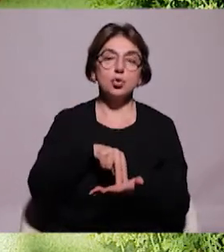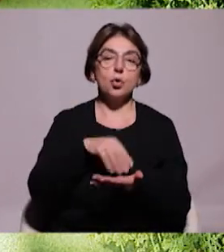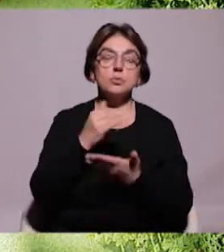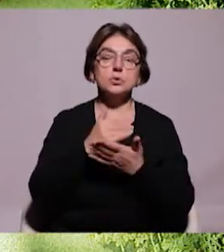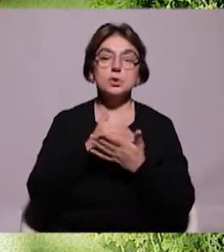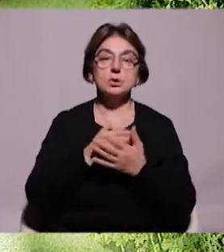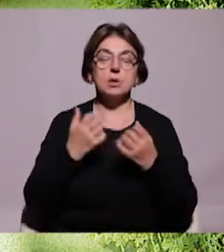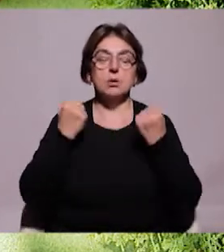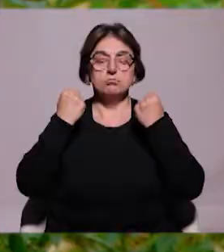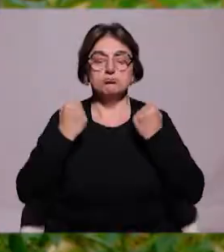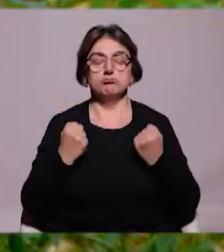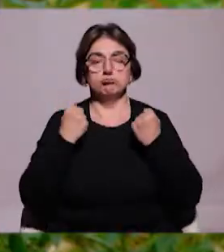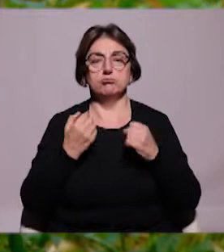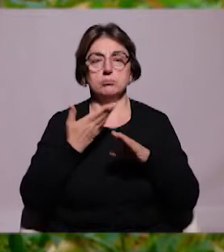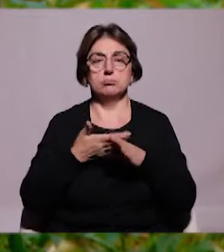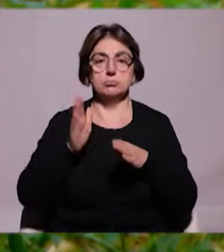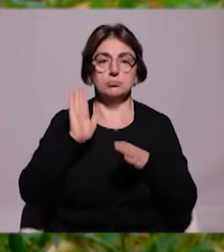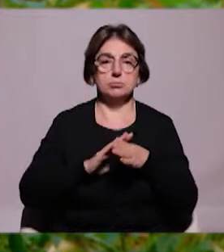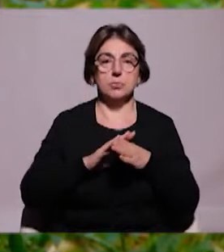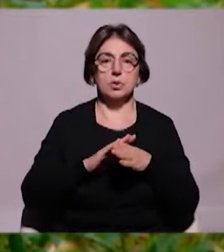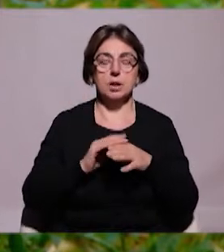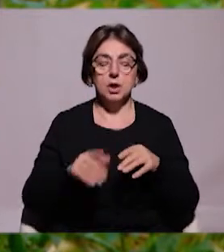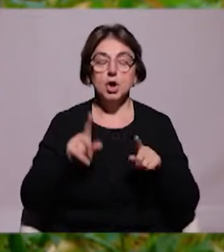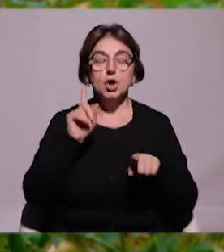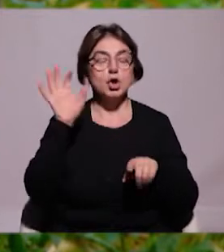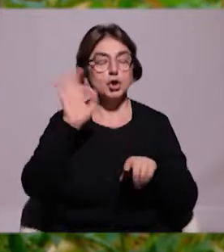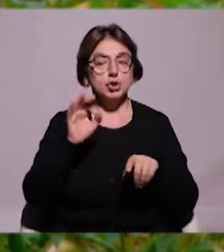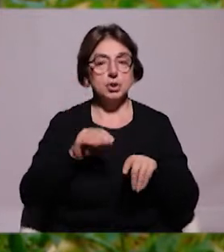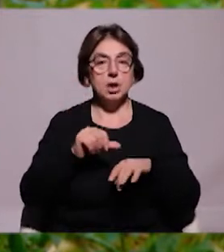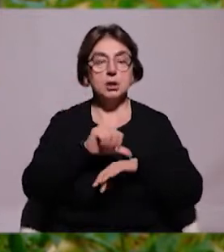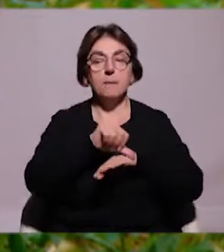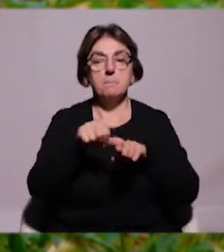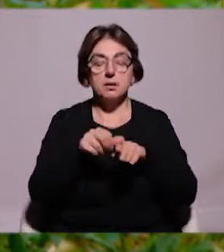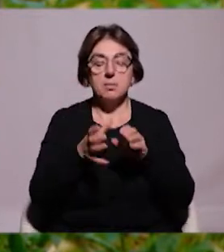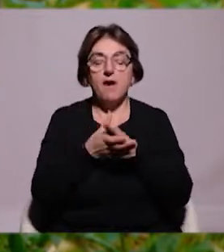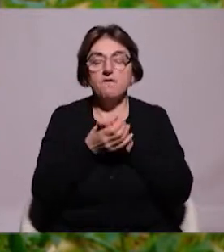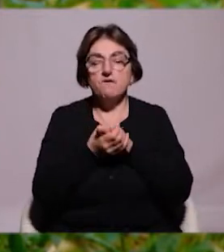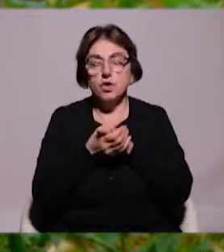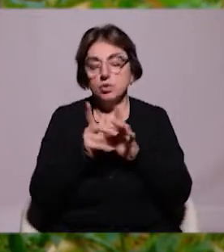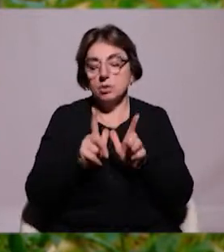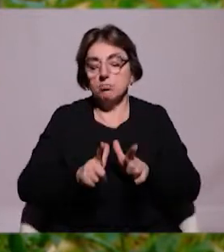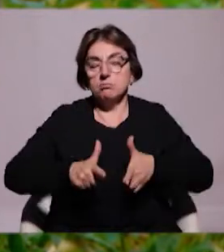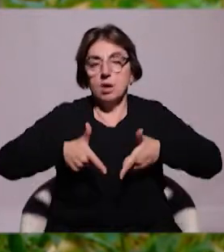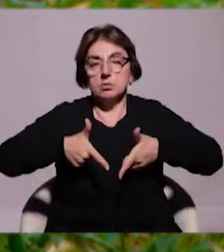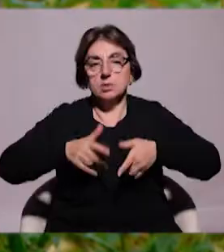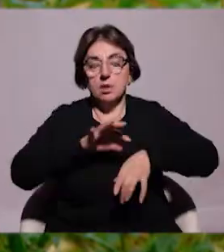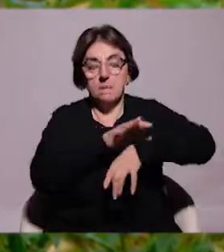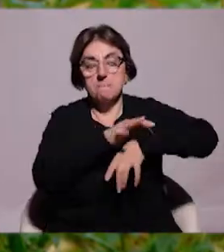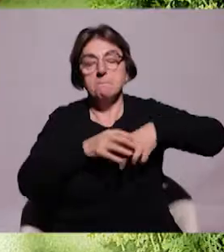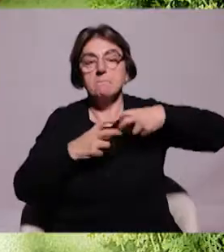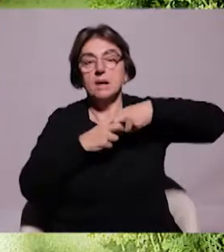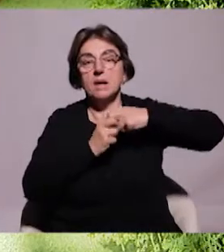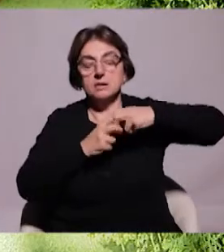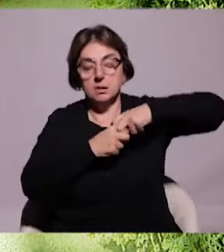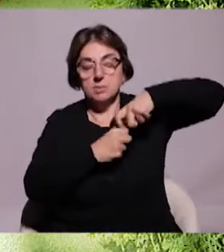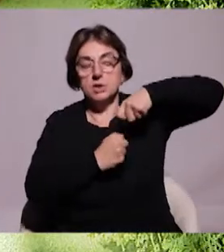ასევე ჭარბწონიანობის, ხშირად ვიწრო და მაღალქუსლიანი ფეხსაცმლის ტარებისას ყესები იჭიმება